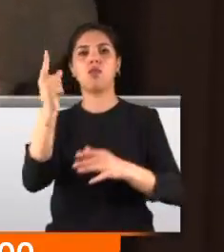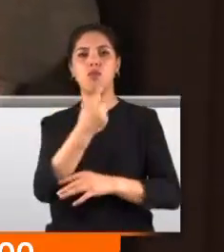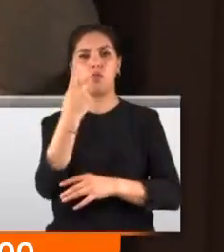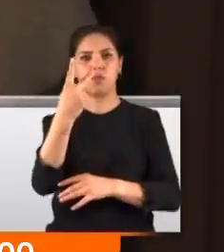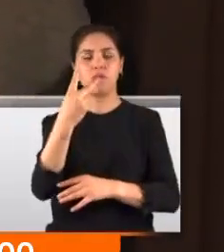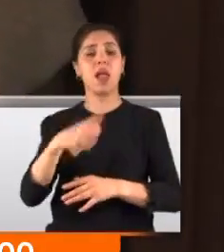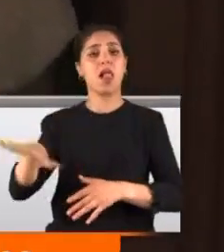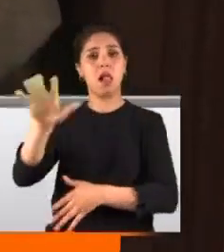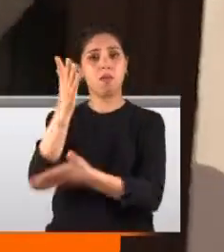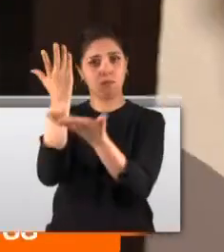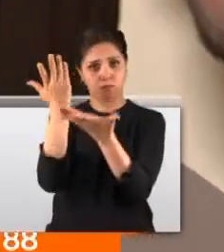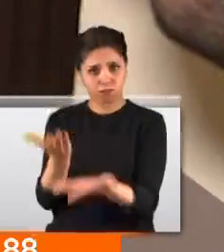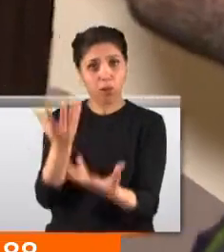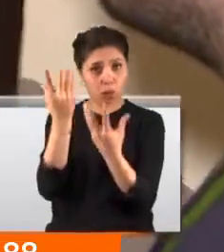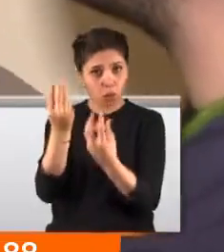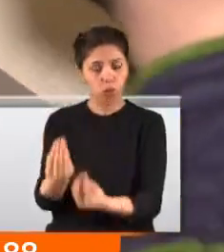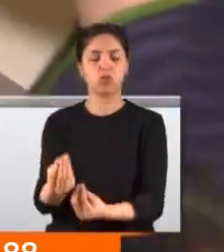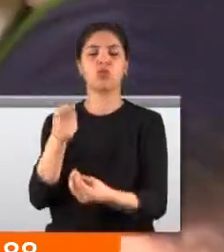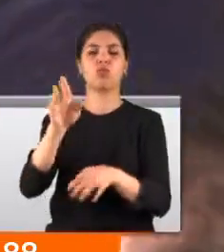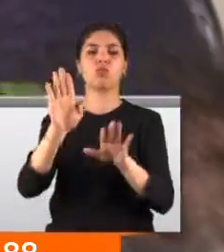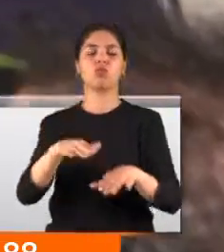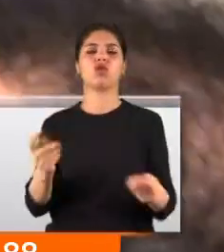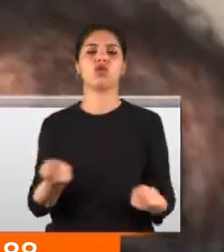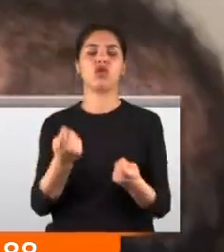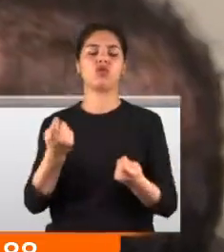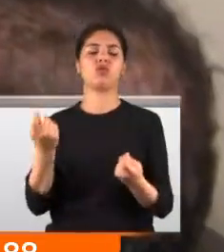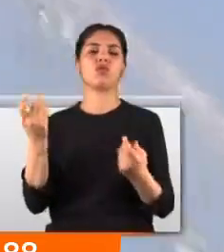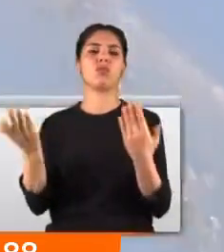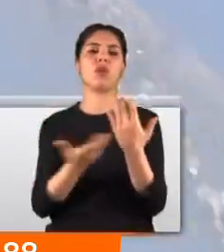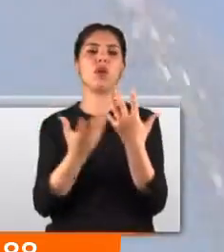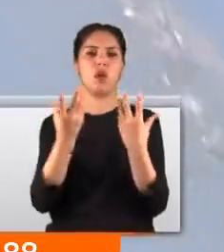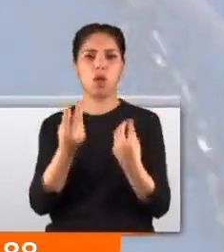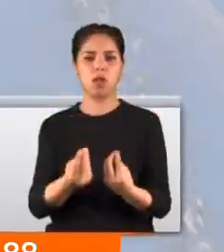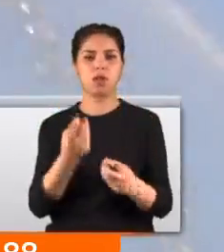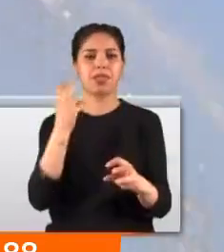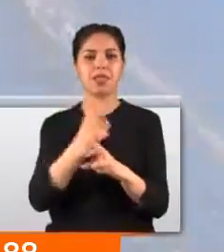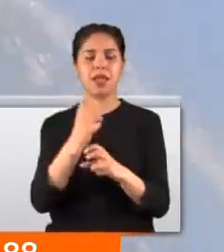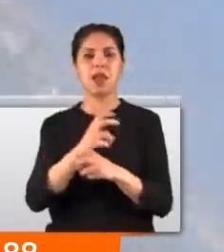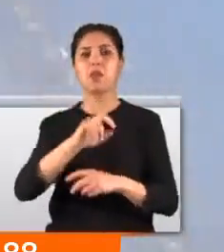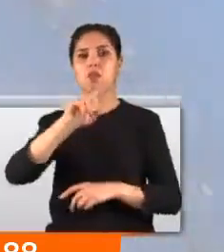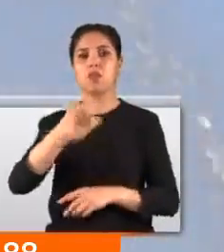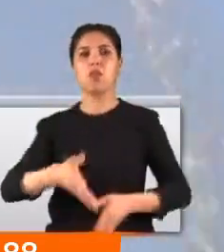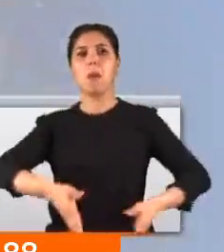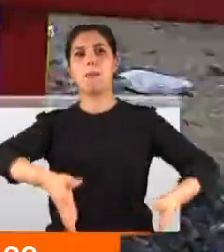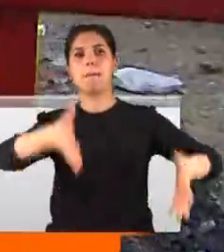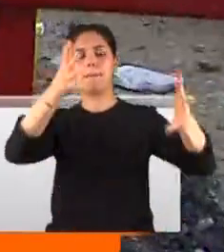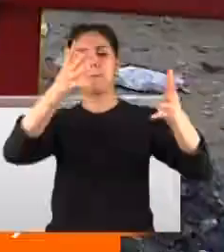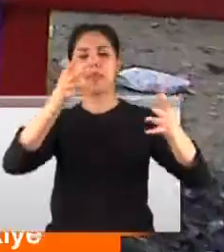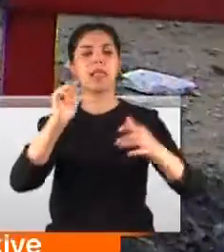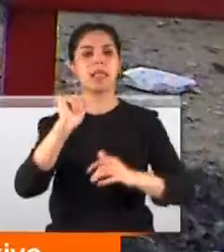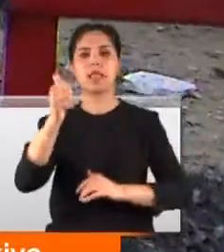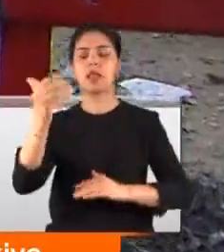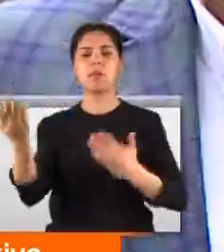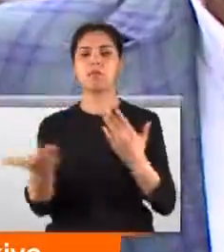eğer kentsel dönüşümü kabul ederse burada çalışma başlatılacak. Peki riskli olduğu tespit edilen binalar ne